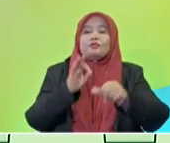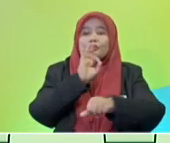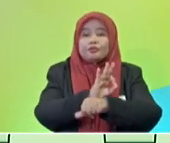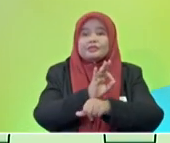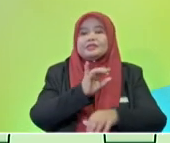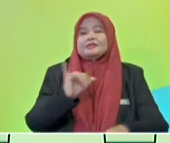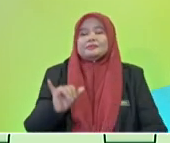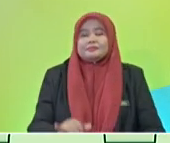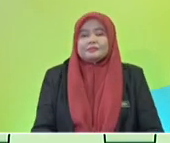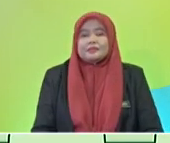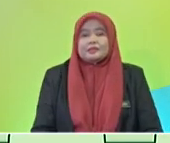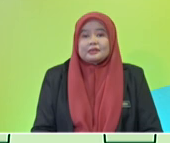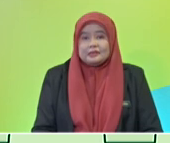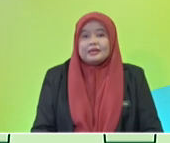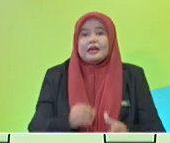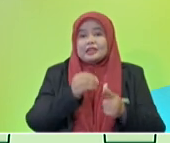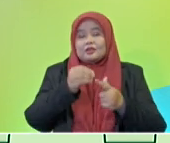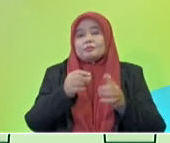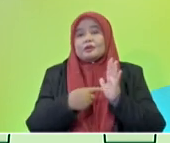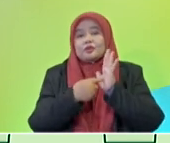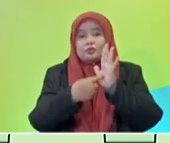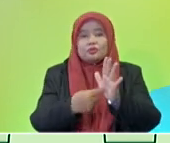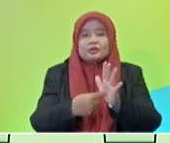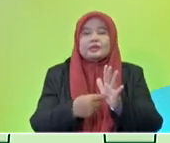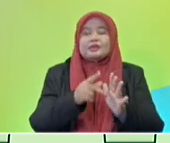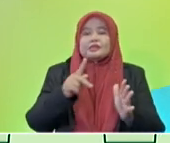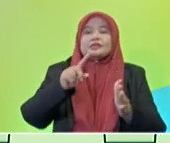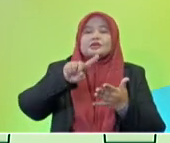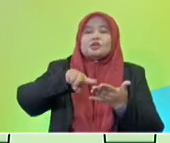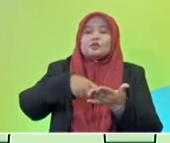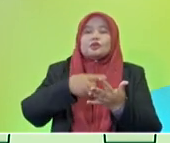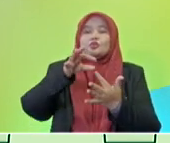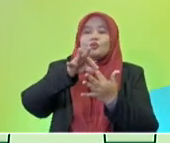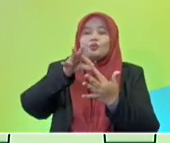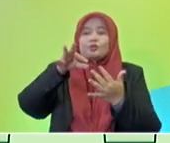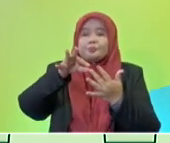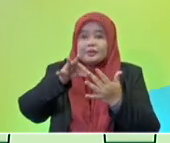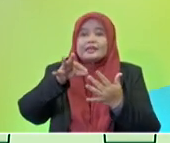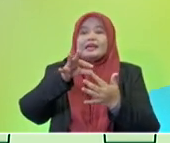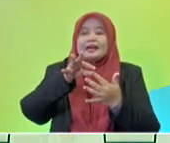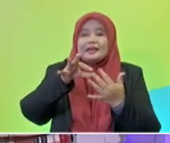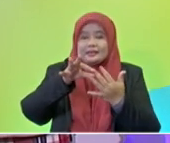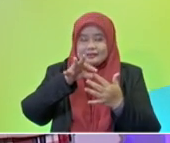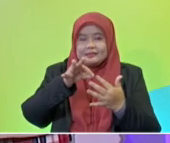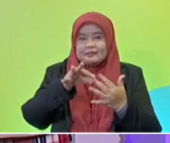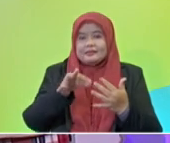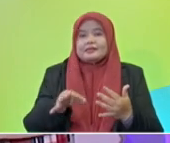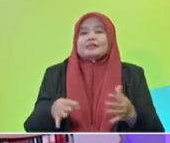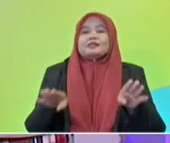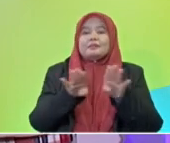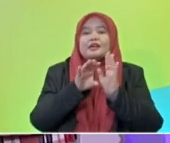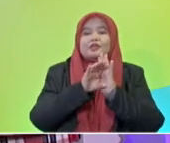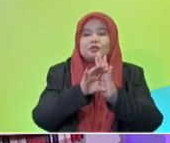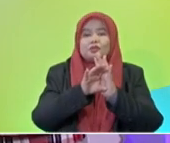fungsinya atau menunjukkan sesuatu pilihan menunjukkan sesuatu pilihan sebagai contoh